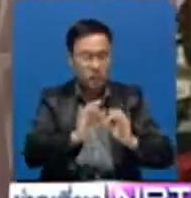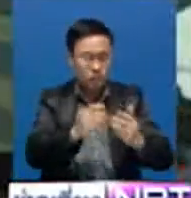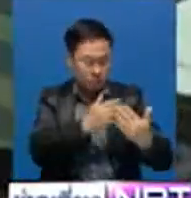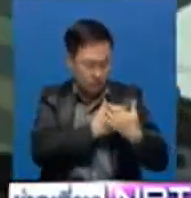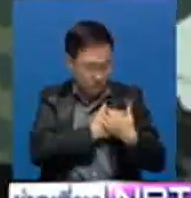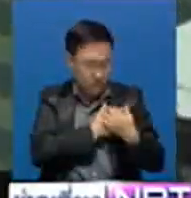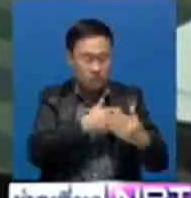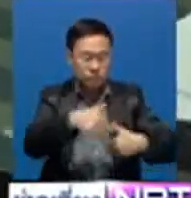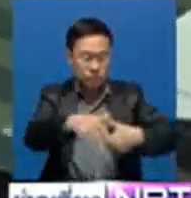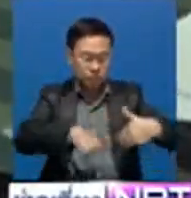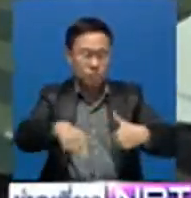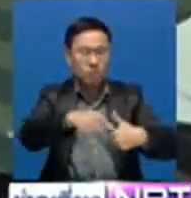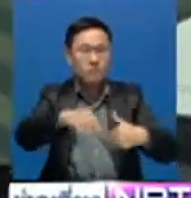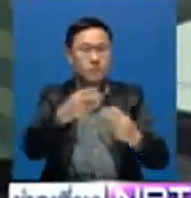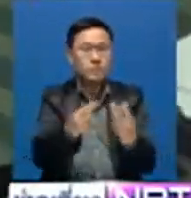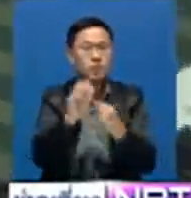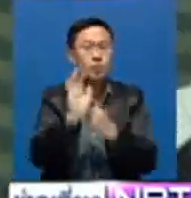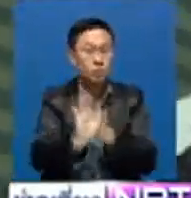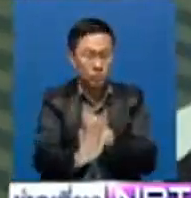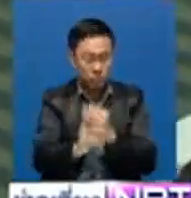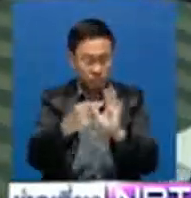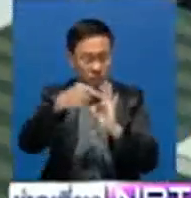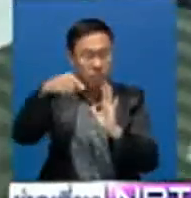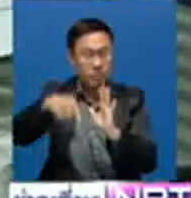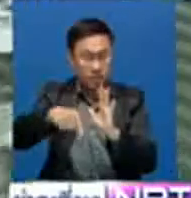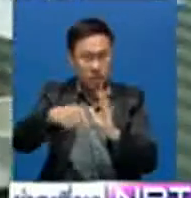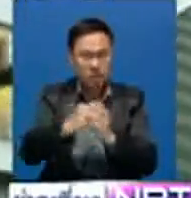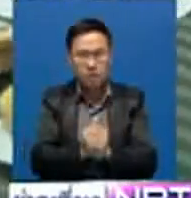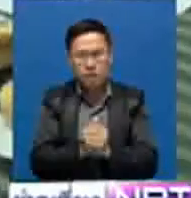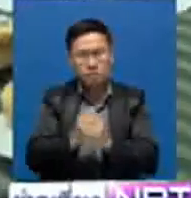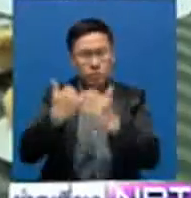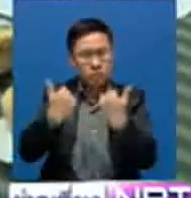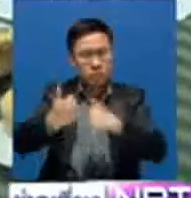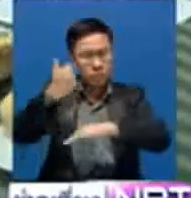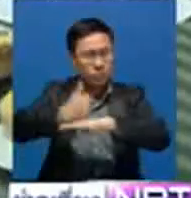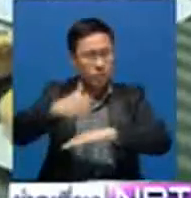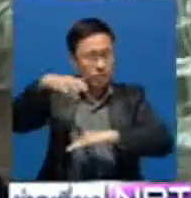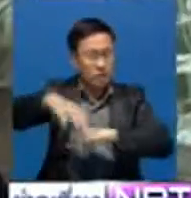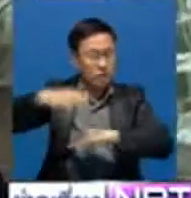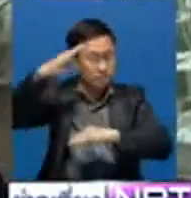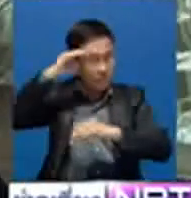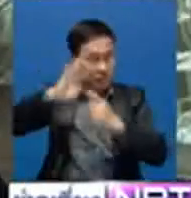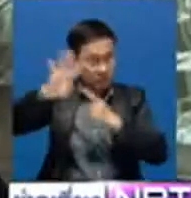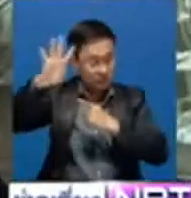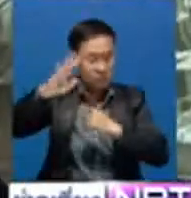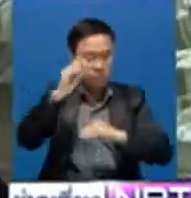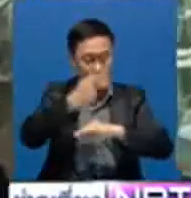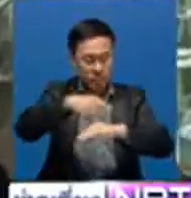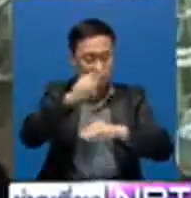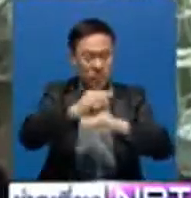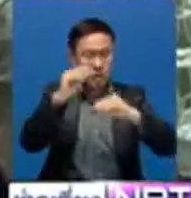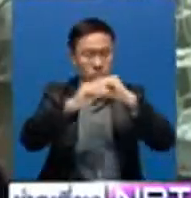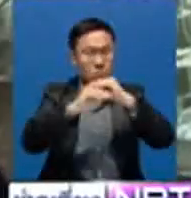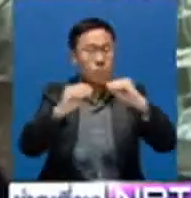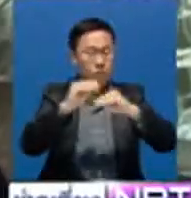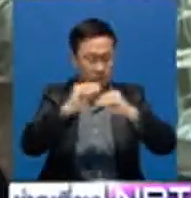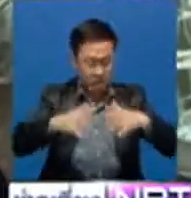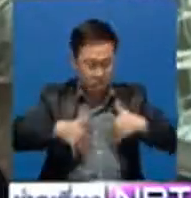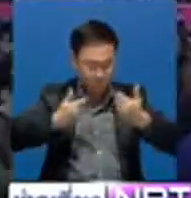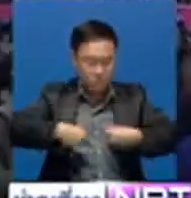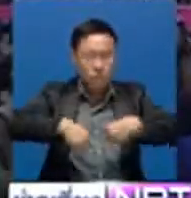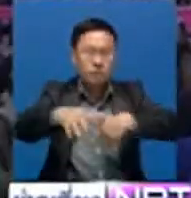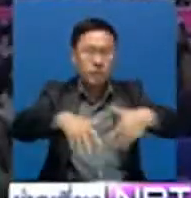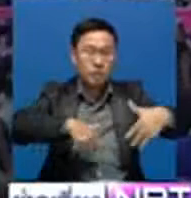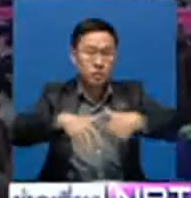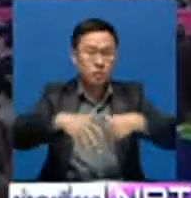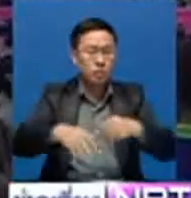พลโทฤทธิ์โรจนภักดีแม่ทัพภาคที่ 4เป็นประธานเปิดงานผักกรรมมีความปรองดองสมานฉันท์เมื่อคืนความสุขให้คน